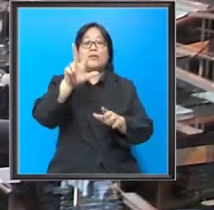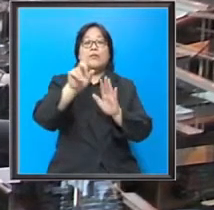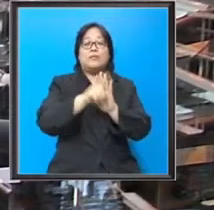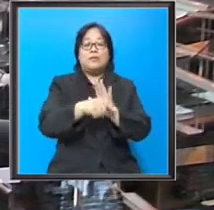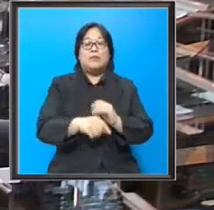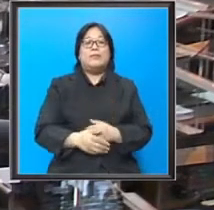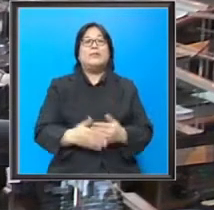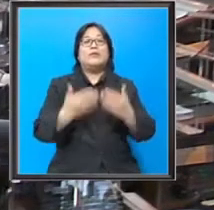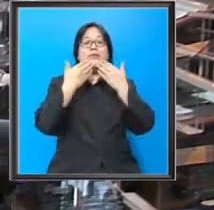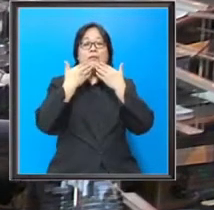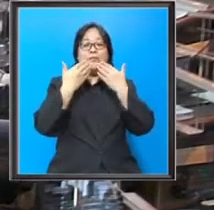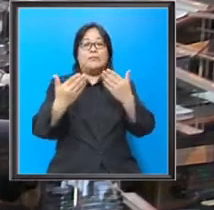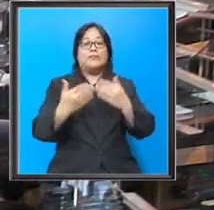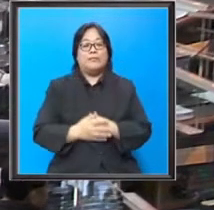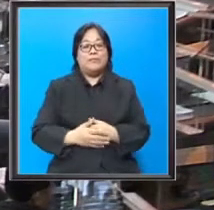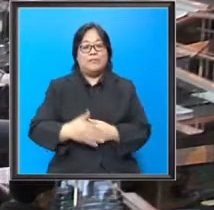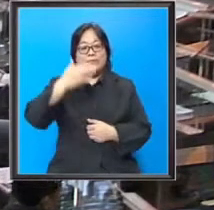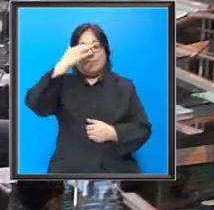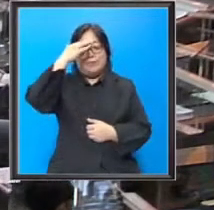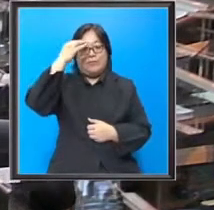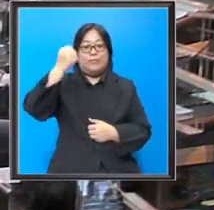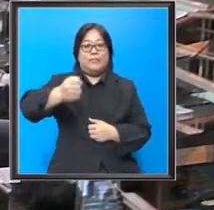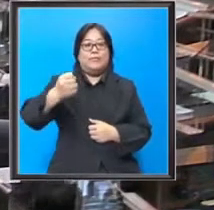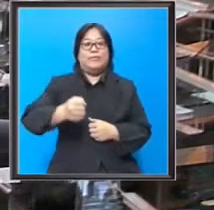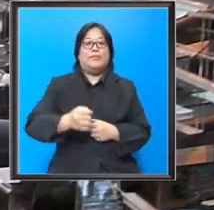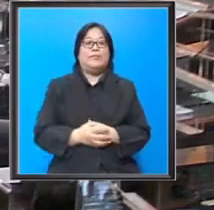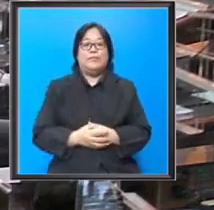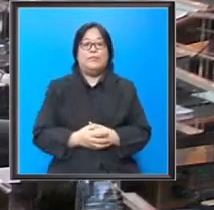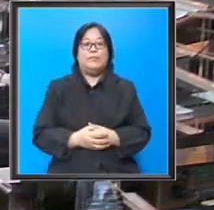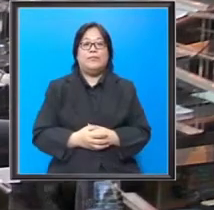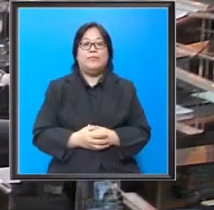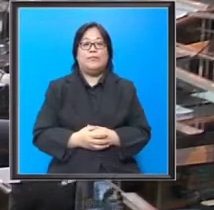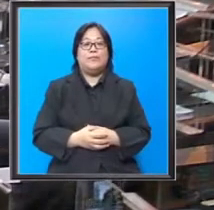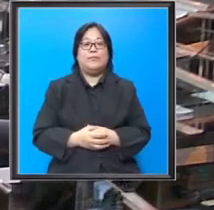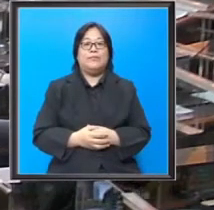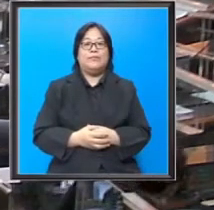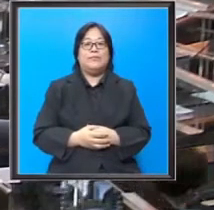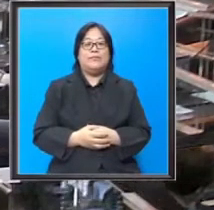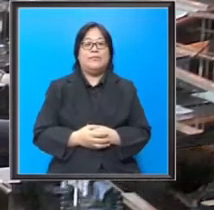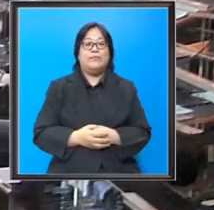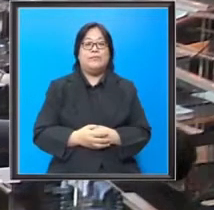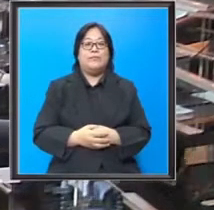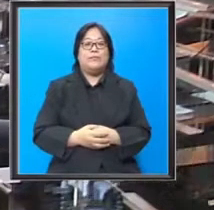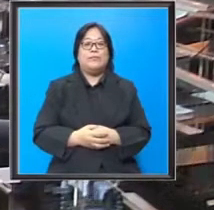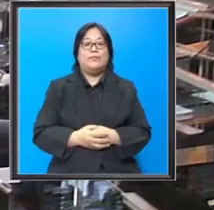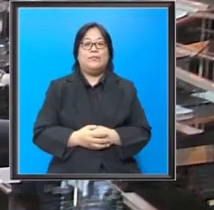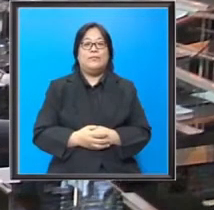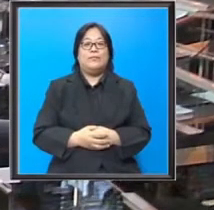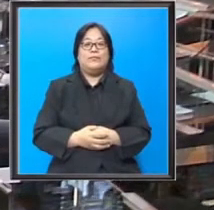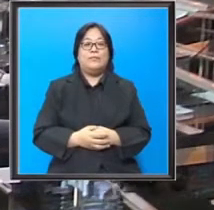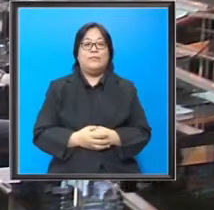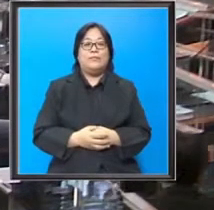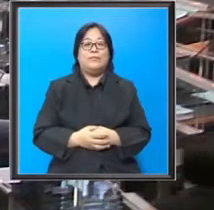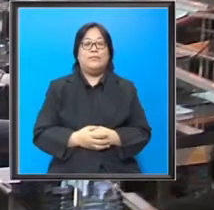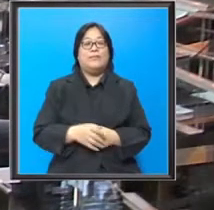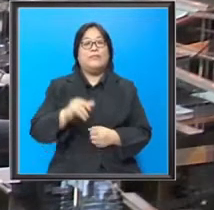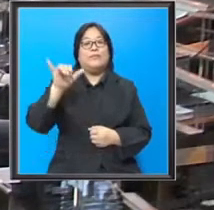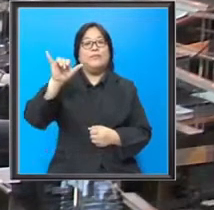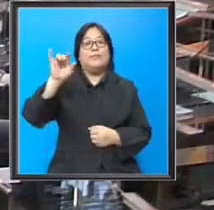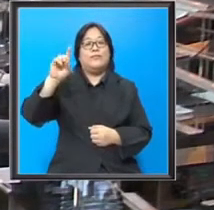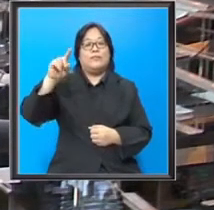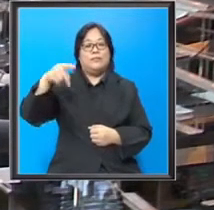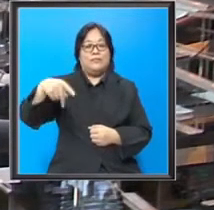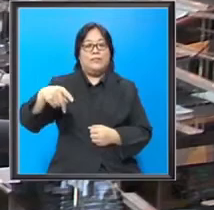masih rohmanir Rohim Assalamualaikum warahmatullahi wabarakatuh yang